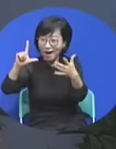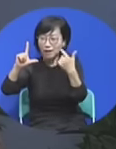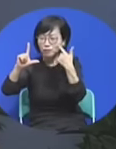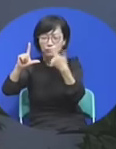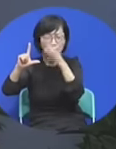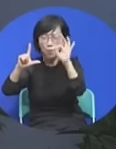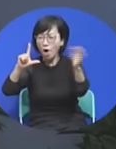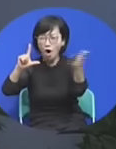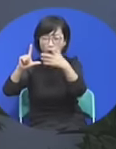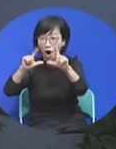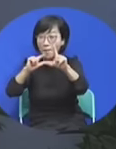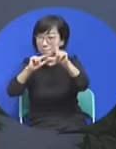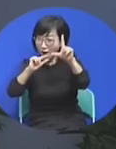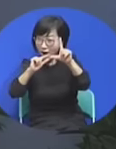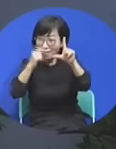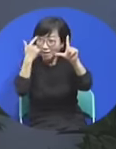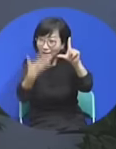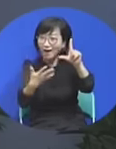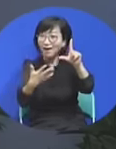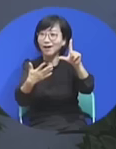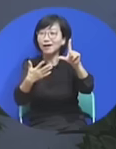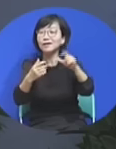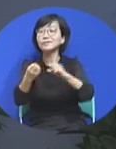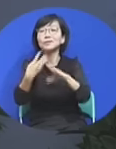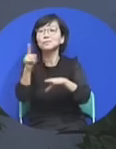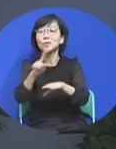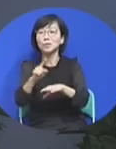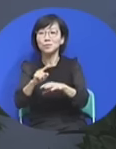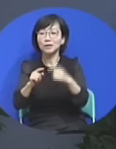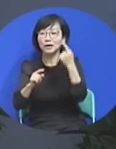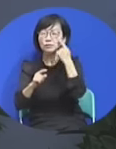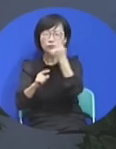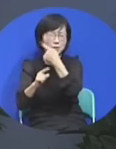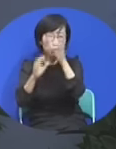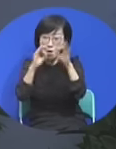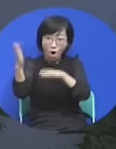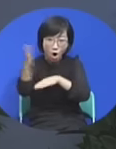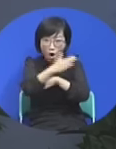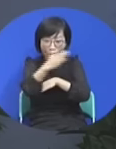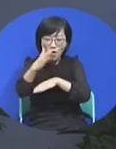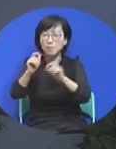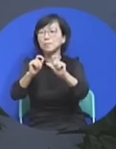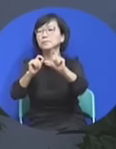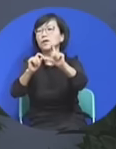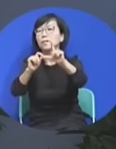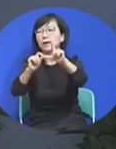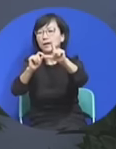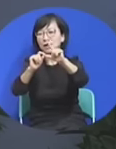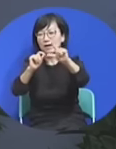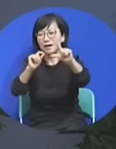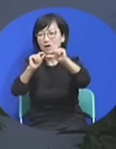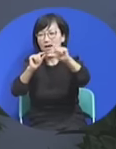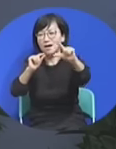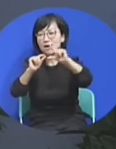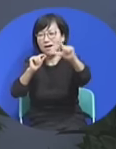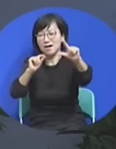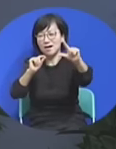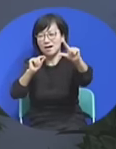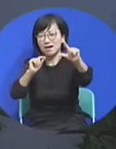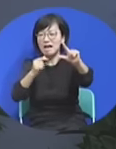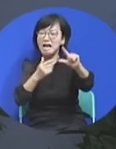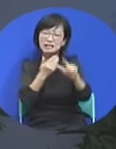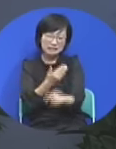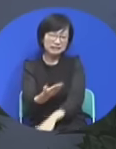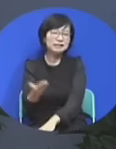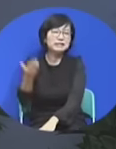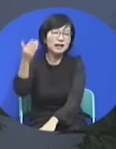are there more things you cannot see with your eyes? 안 보이는 게 더 많아요. There are far more things that we cannot see with our eyes. 그래도 안 믿을 거예요. And even then, if I